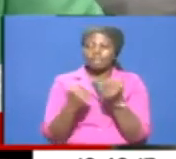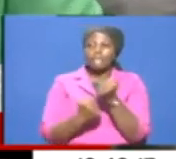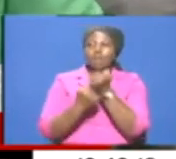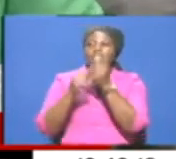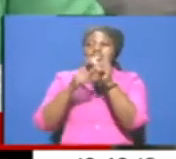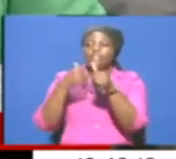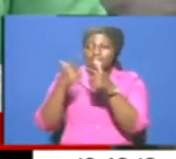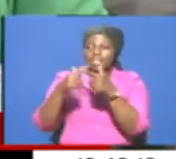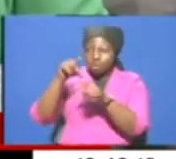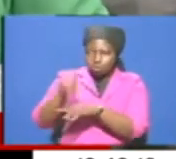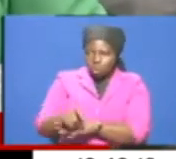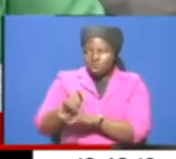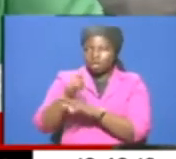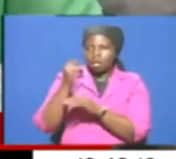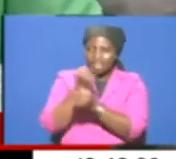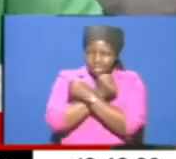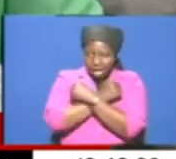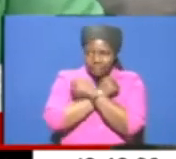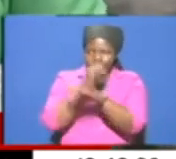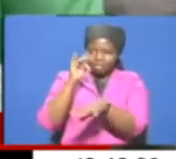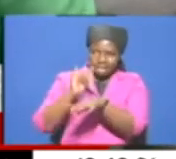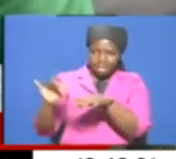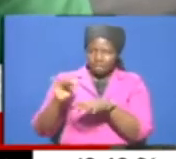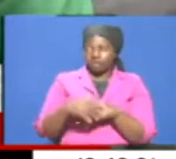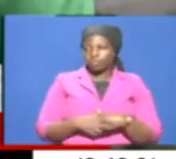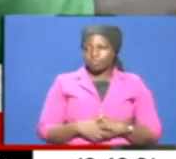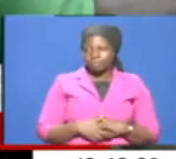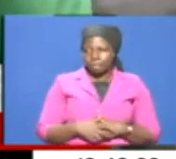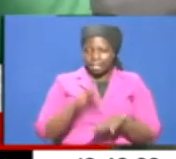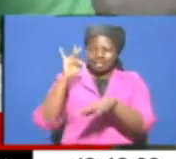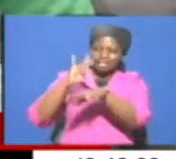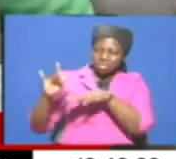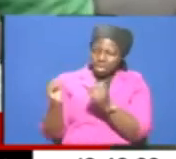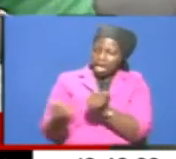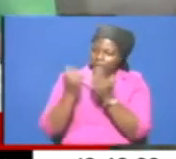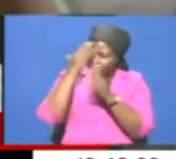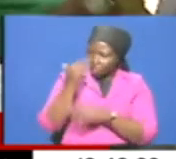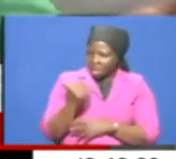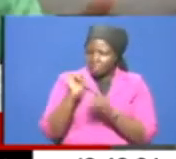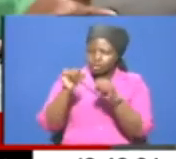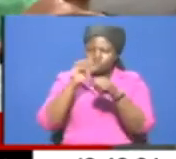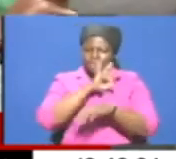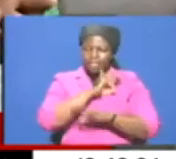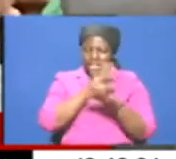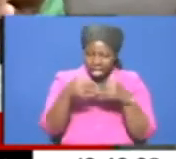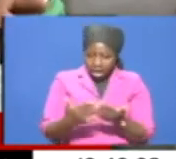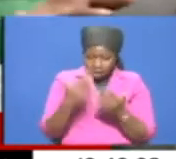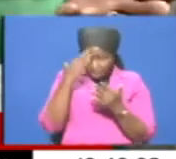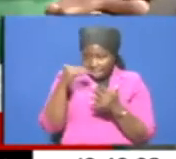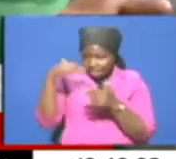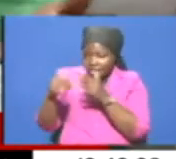nini inafanyika, na inaweza kuwafaidi kiaje. Because at the end of the day, mimi nitafaidika.